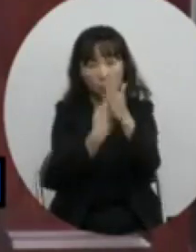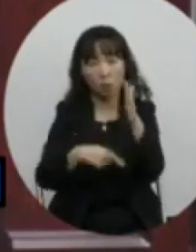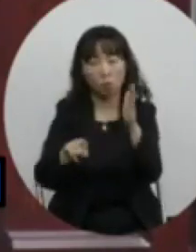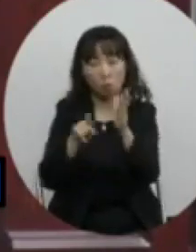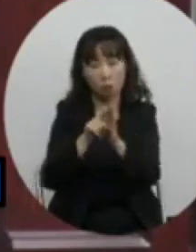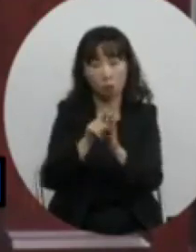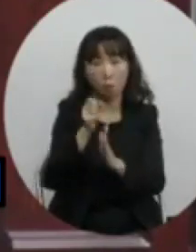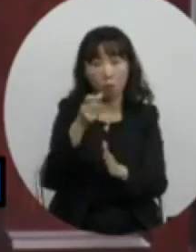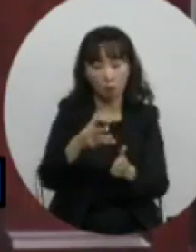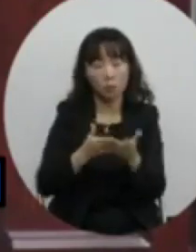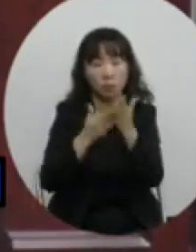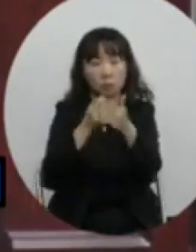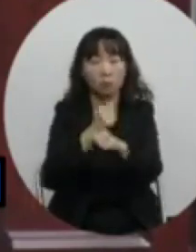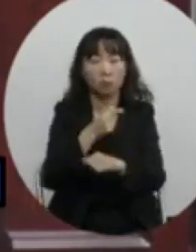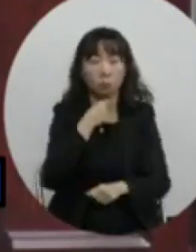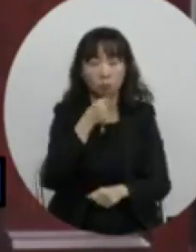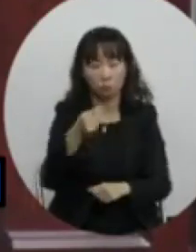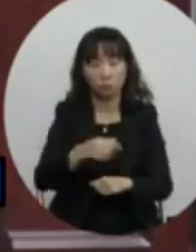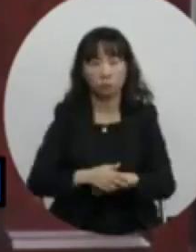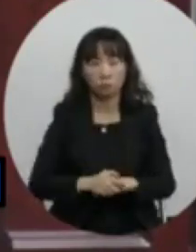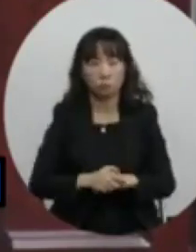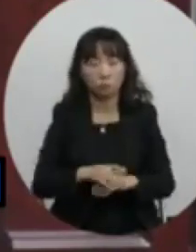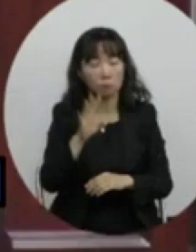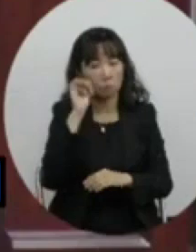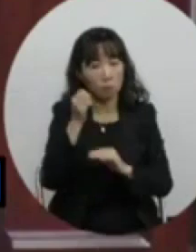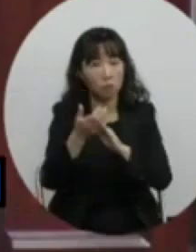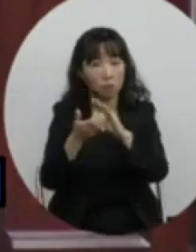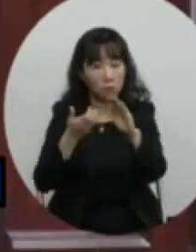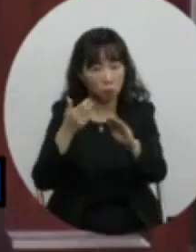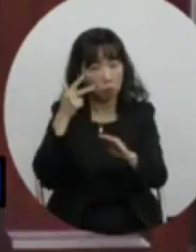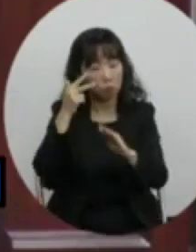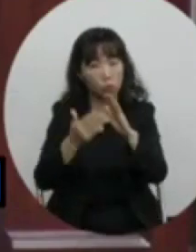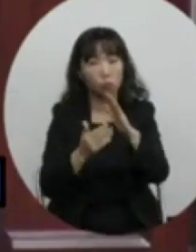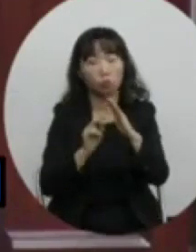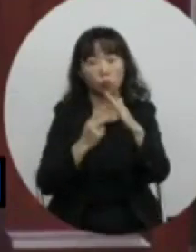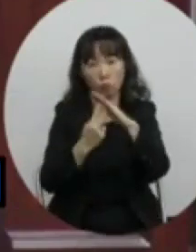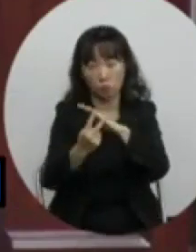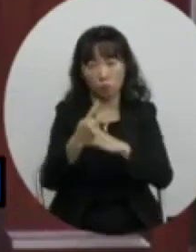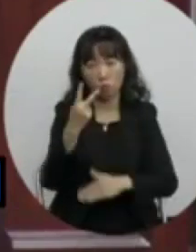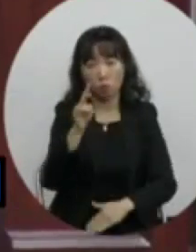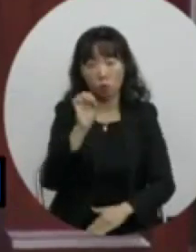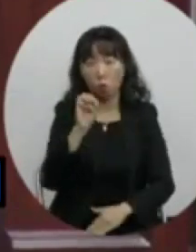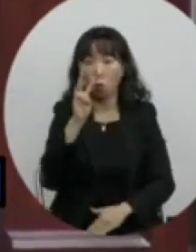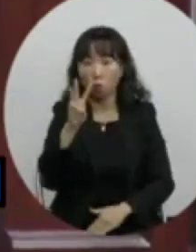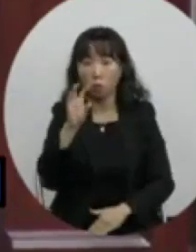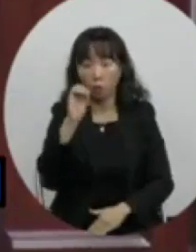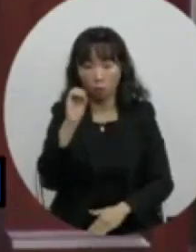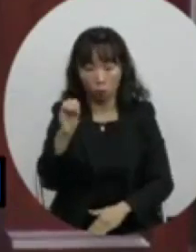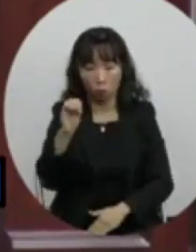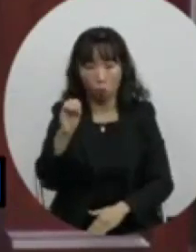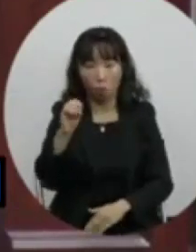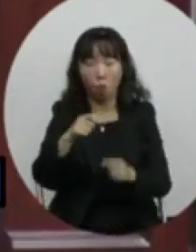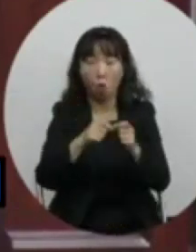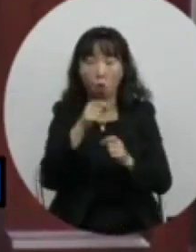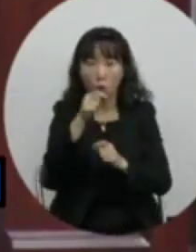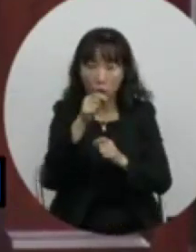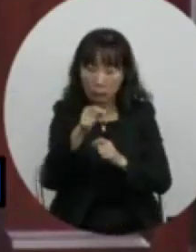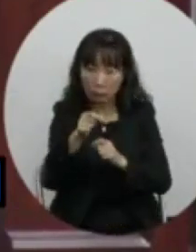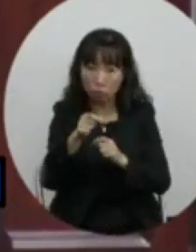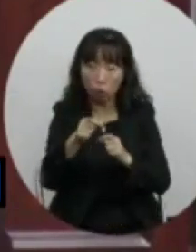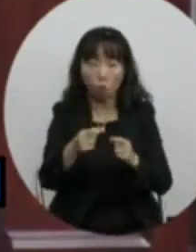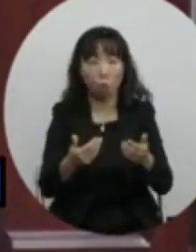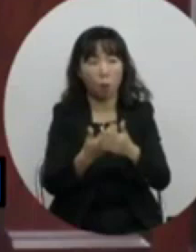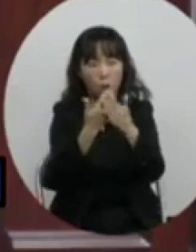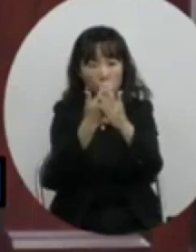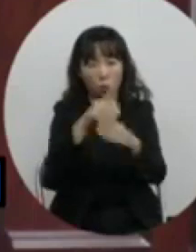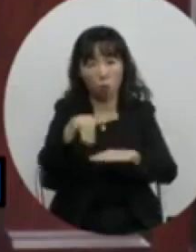제안을 하고자 합니다. 며칠 전 여주 비전 2030 3호 중장기 종합발전 계획을